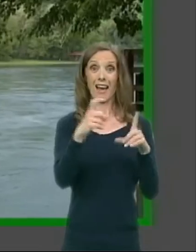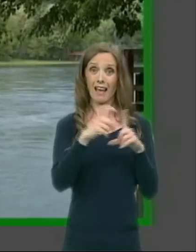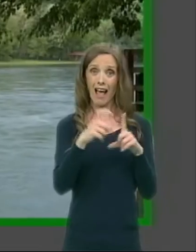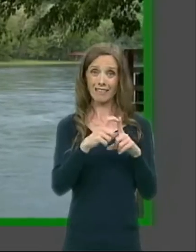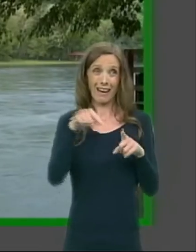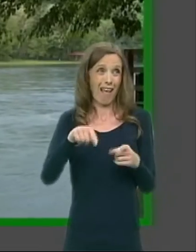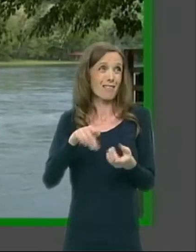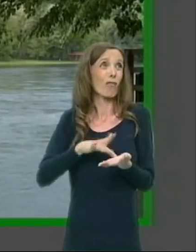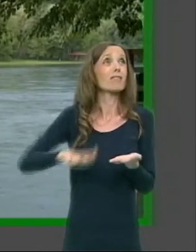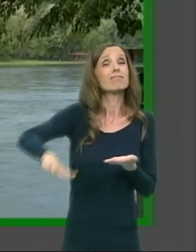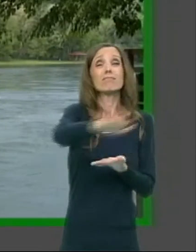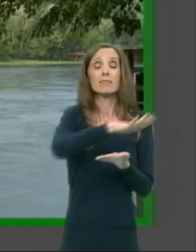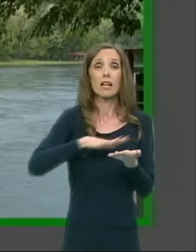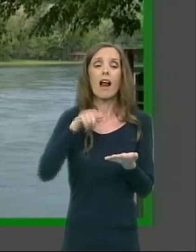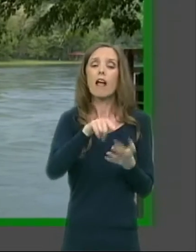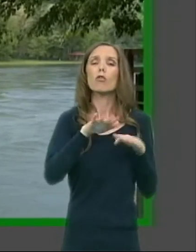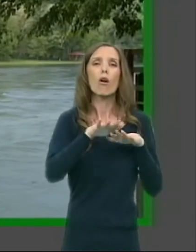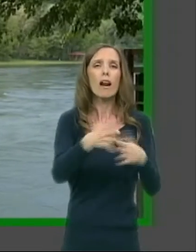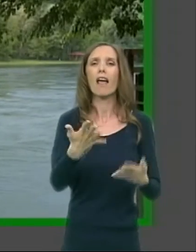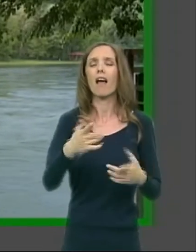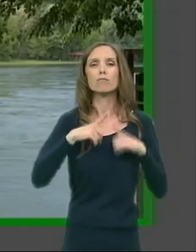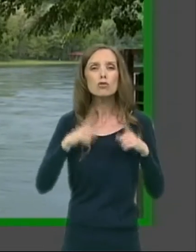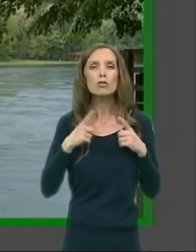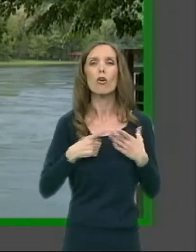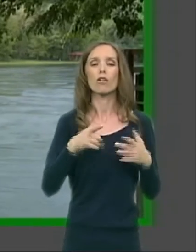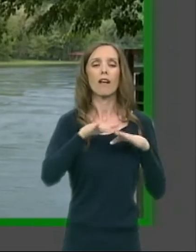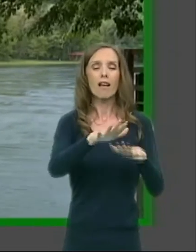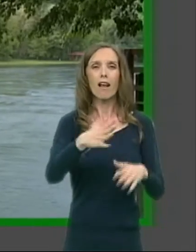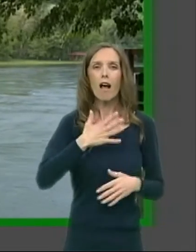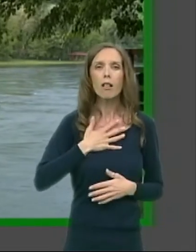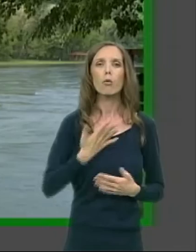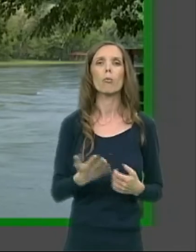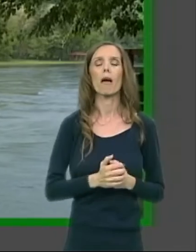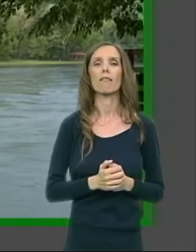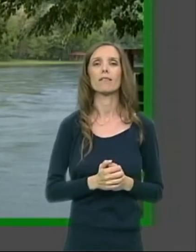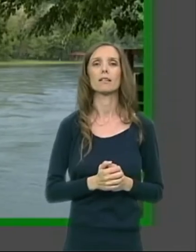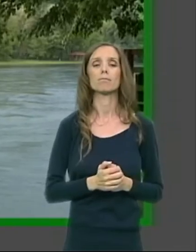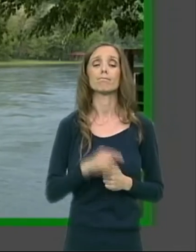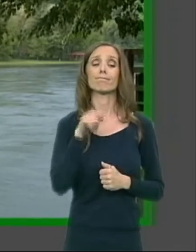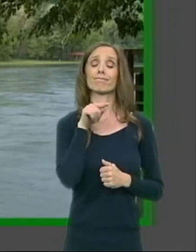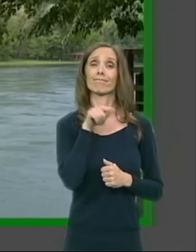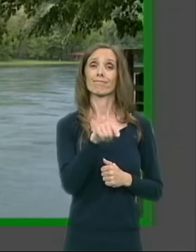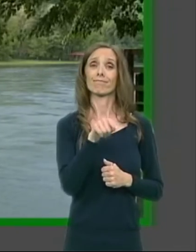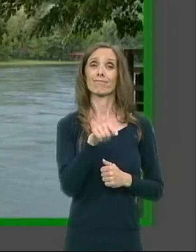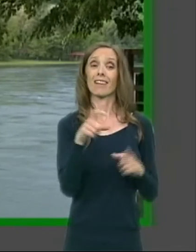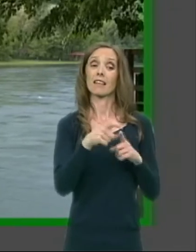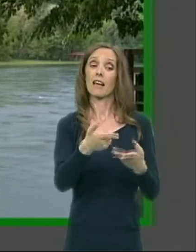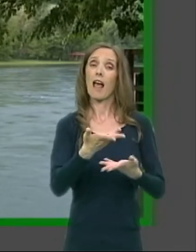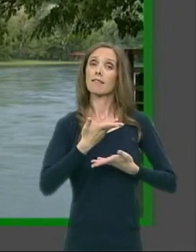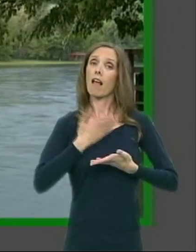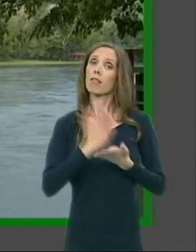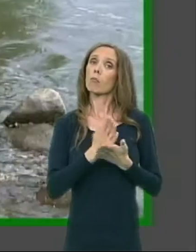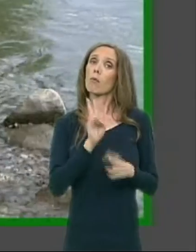Reka Drina za ovaj kraj je reka života, reka ljubavi, reka koja vas